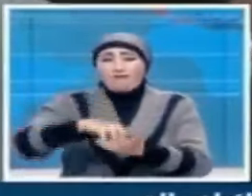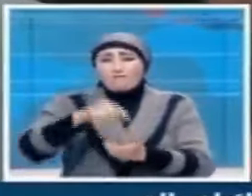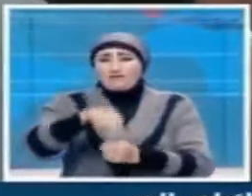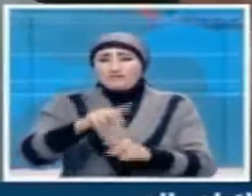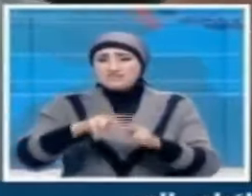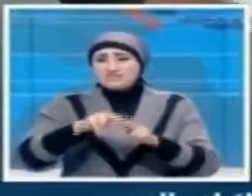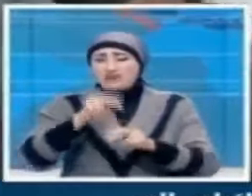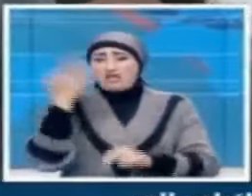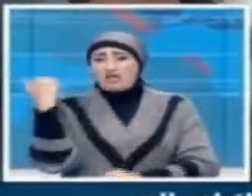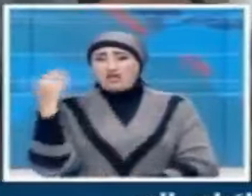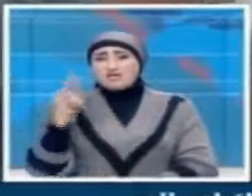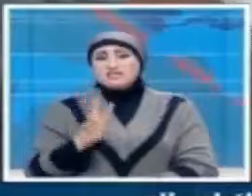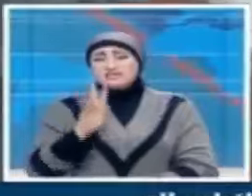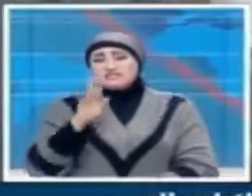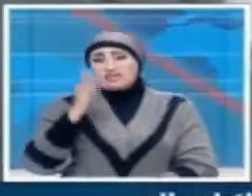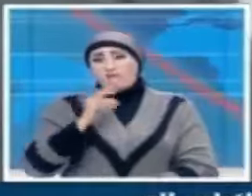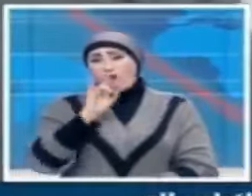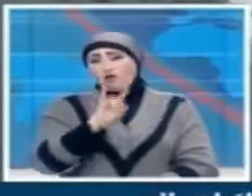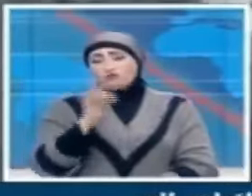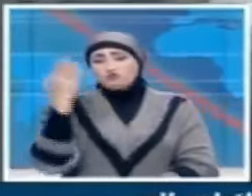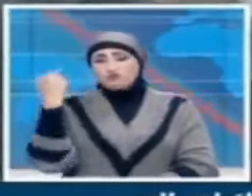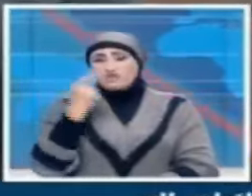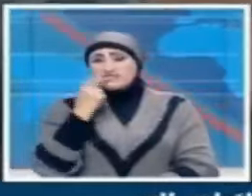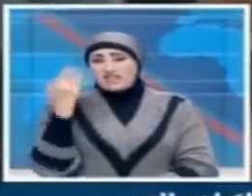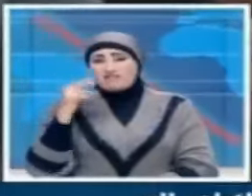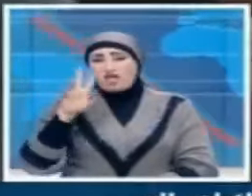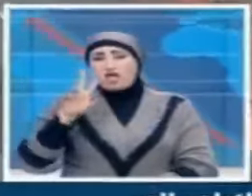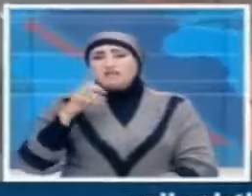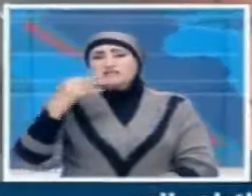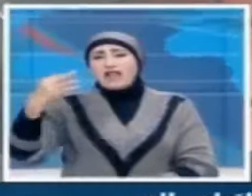في 7 من شهر أكتوبر الماضي إلى أكثر من